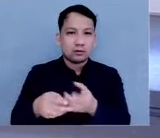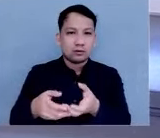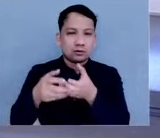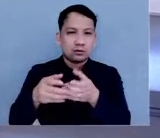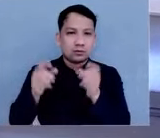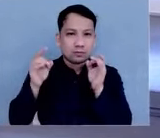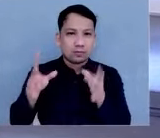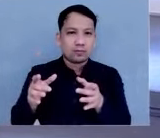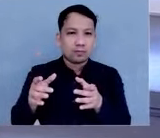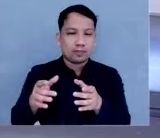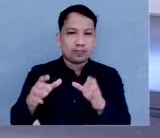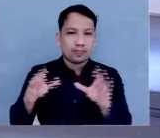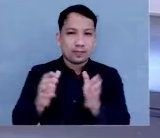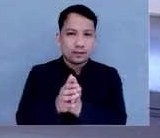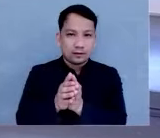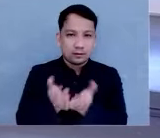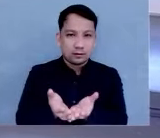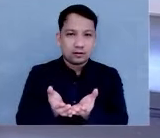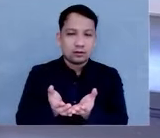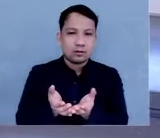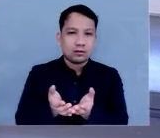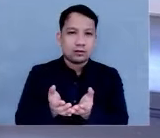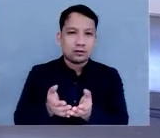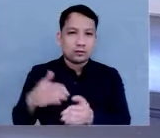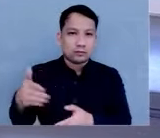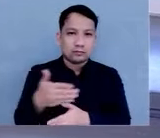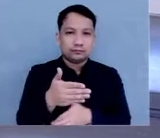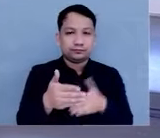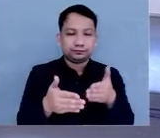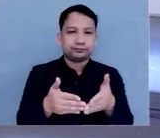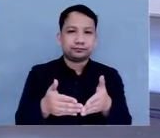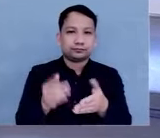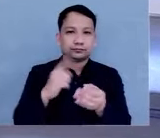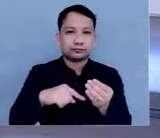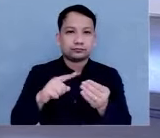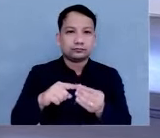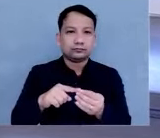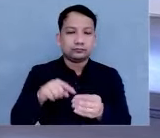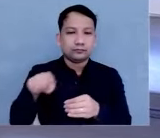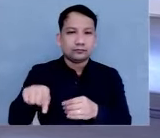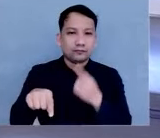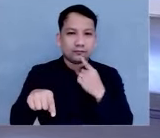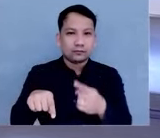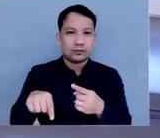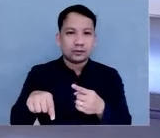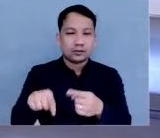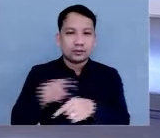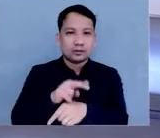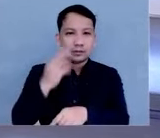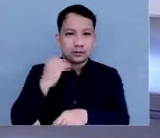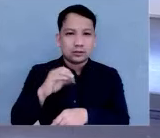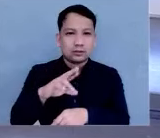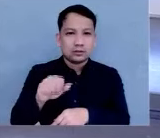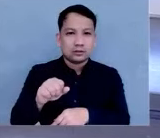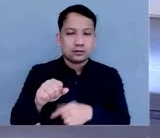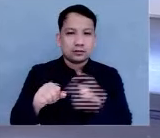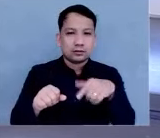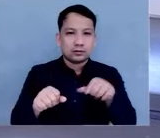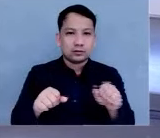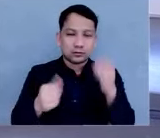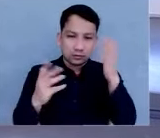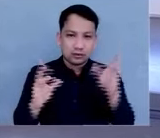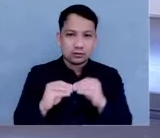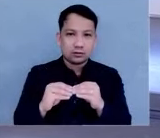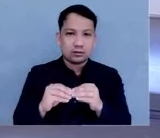endangered giant clams at mga pating. Sa kabilang dako naman, pinunan ng iba ang paggamit natin ng BRP Gregorio del Pilar,